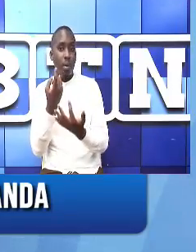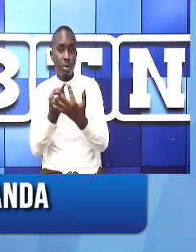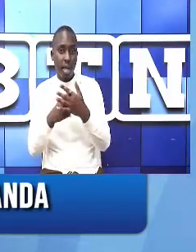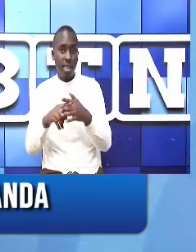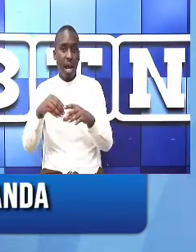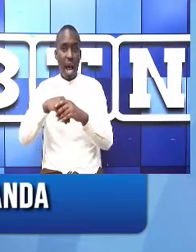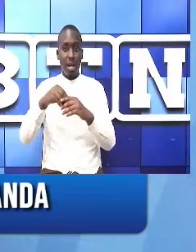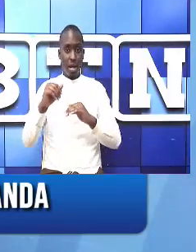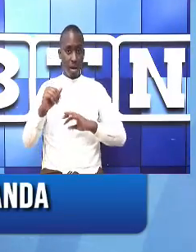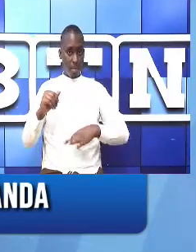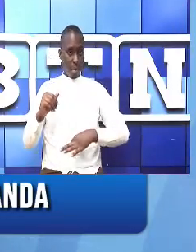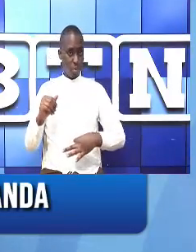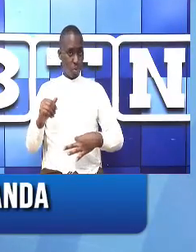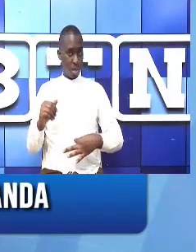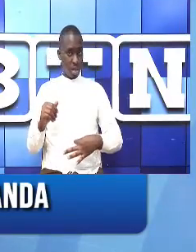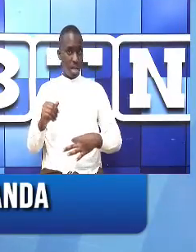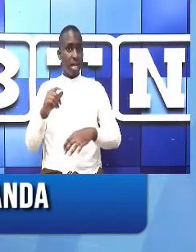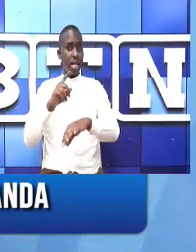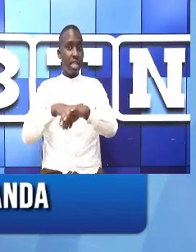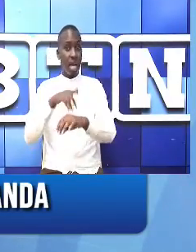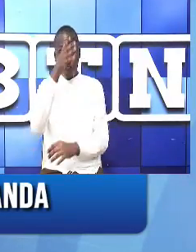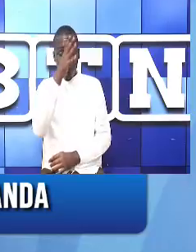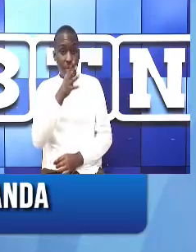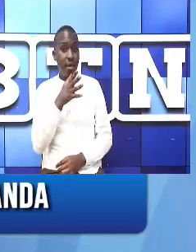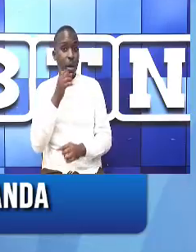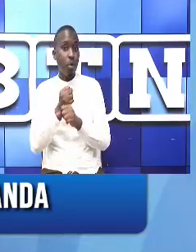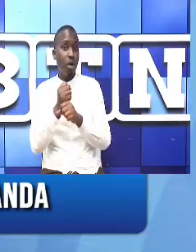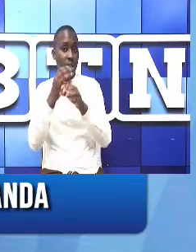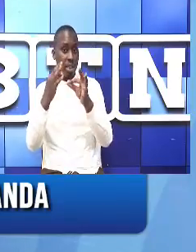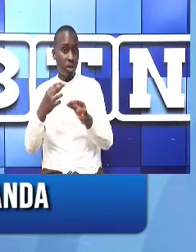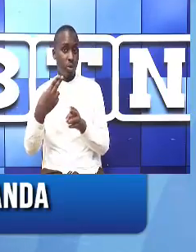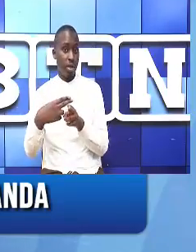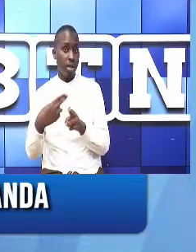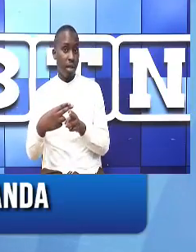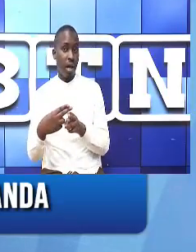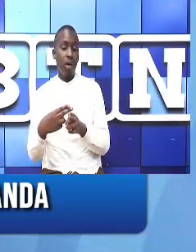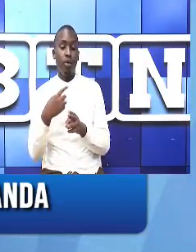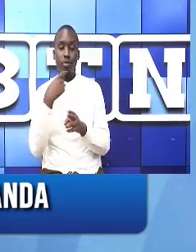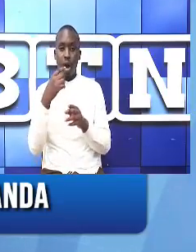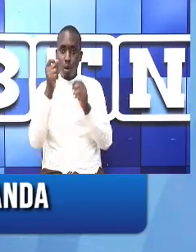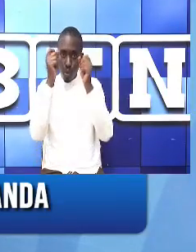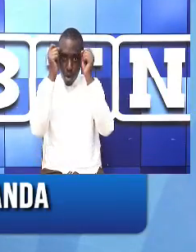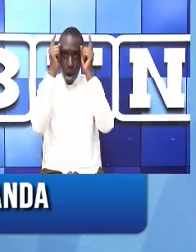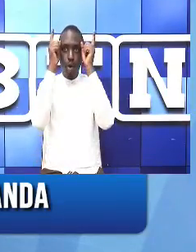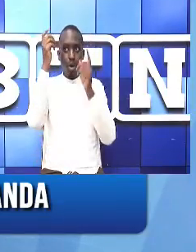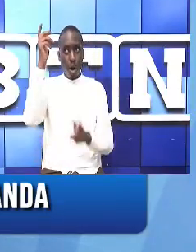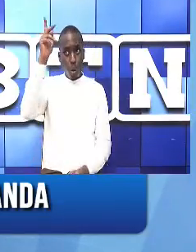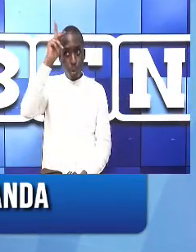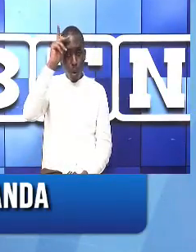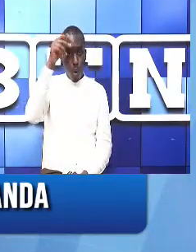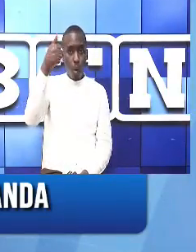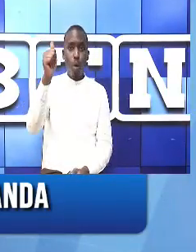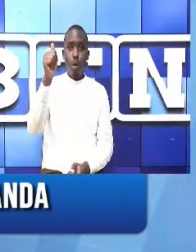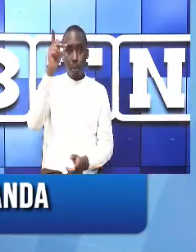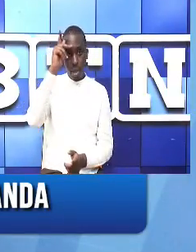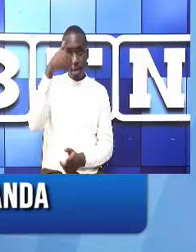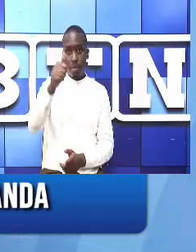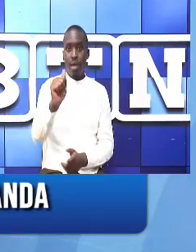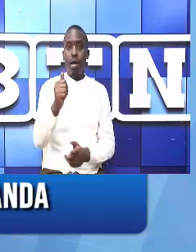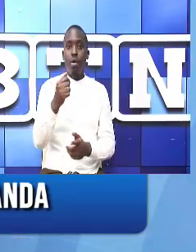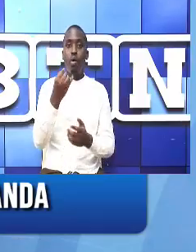nda ubwo umubyeyi amukoreye ikintu duhita gukangura ubwonko gukangura ubwenge bwe umwana